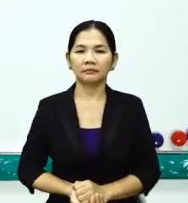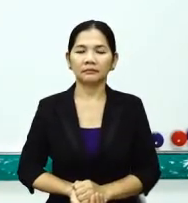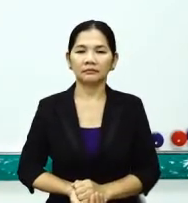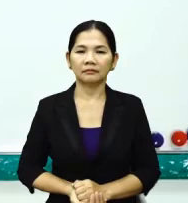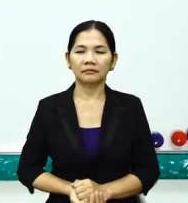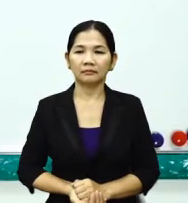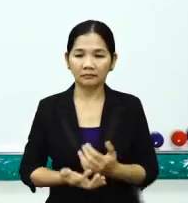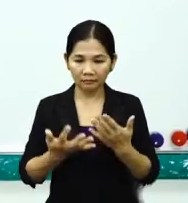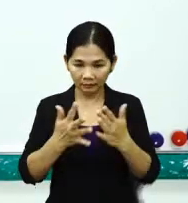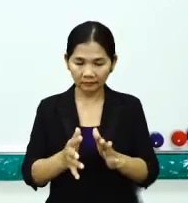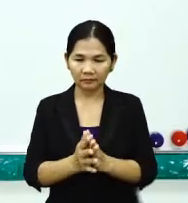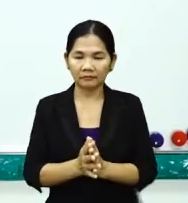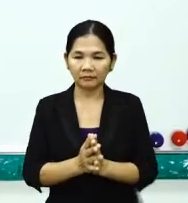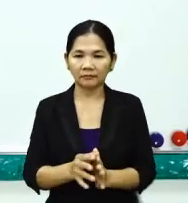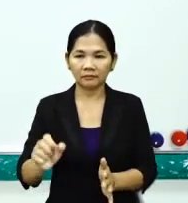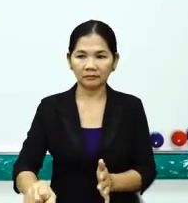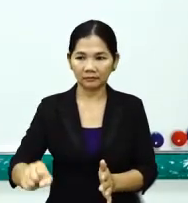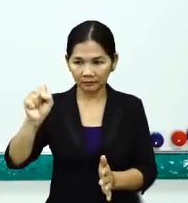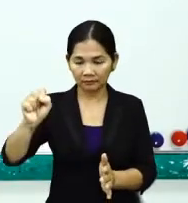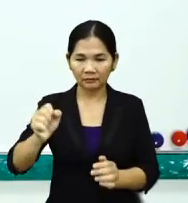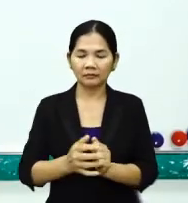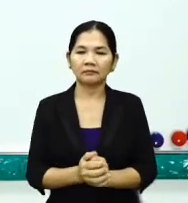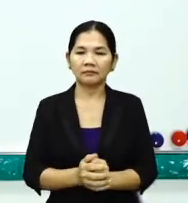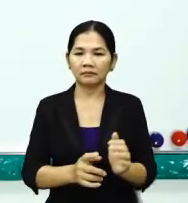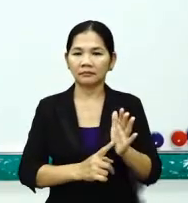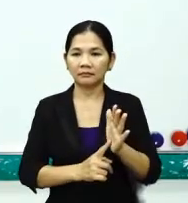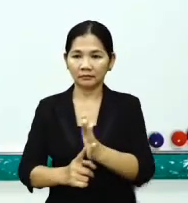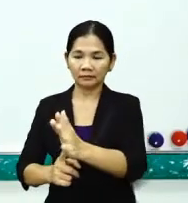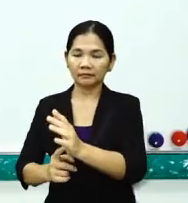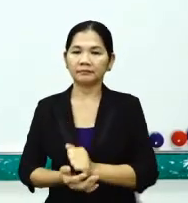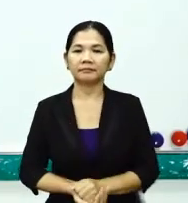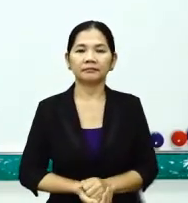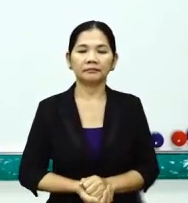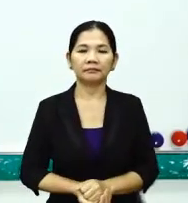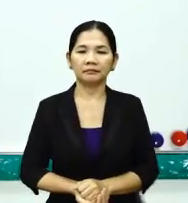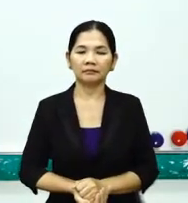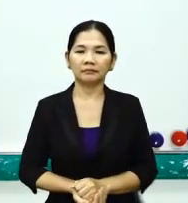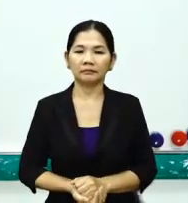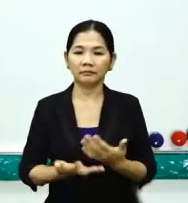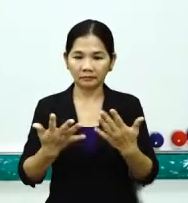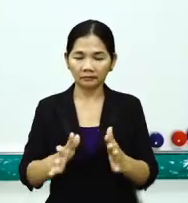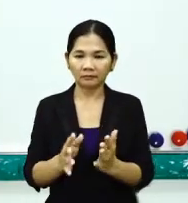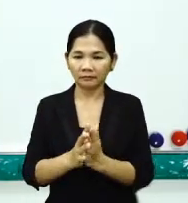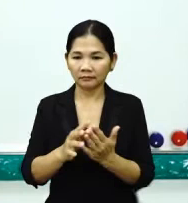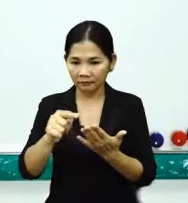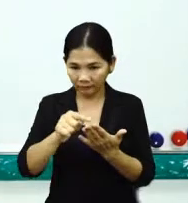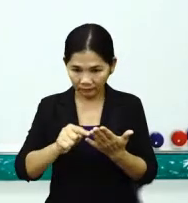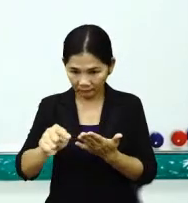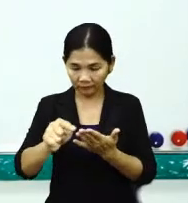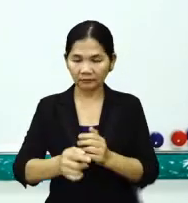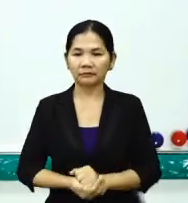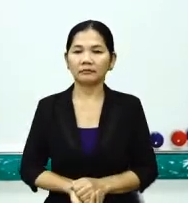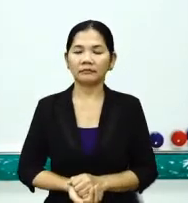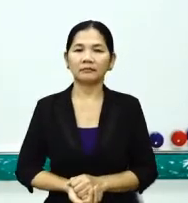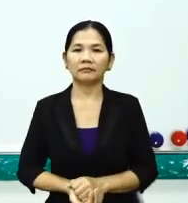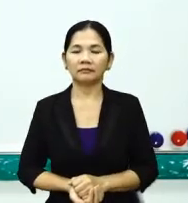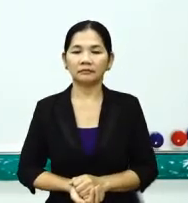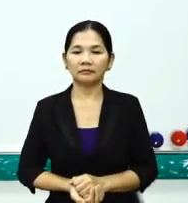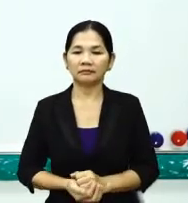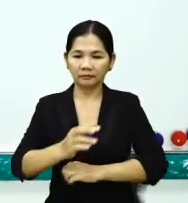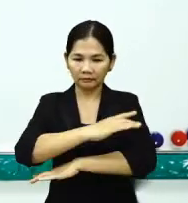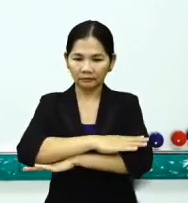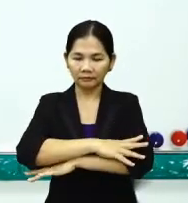Chà, bà rùi rò hai, con lực đá chun lai, thằng ác nếp bằng hai nè, cử rù. Chà, nhưng tiếng tốt cho mùi nè, cử thằng ác nếp nè con nè. Ta, tôm